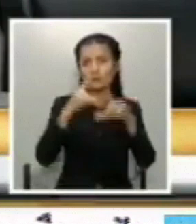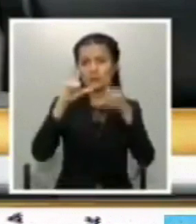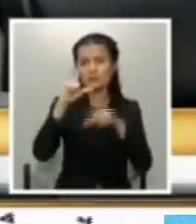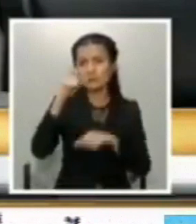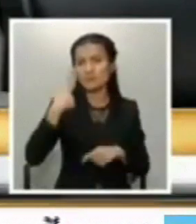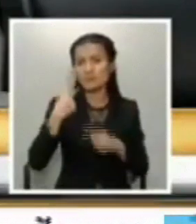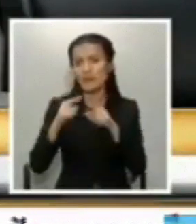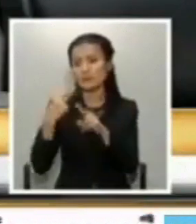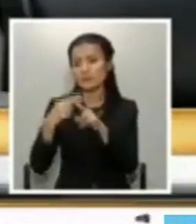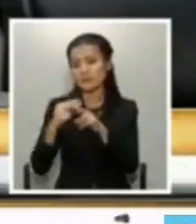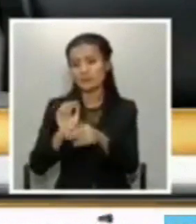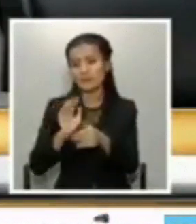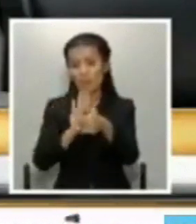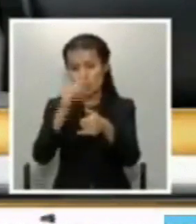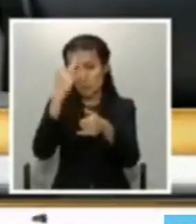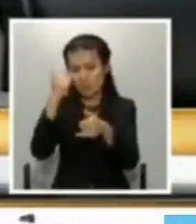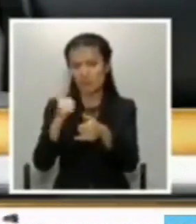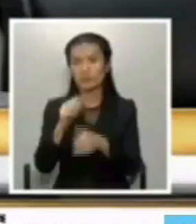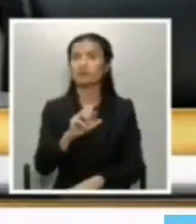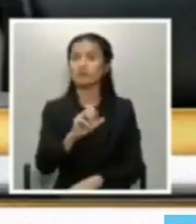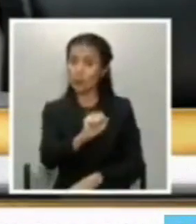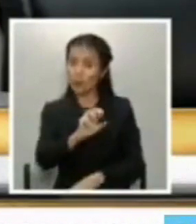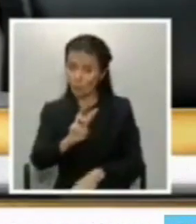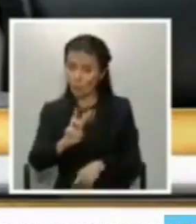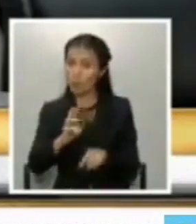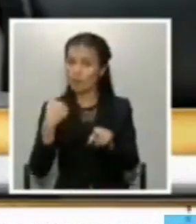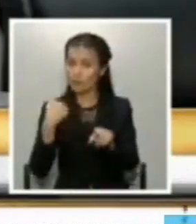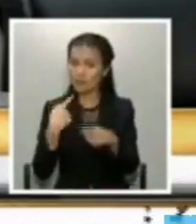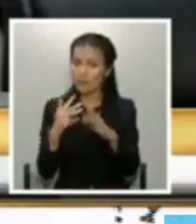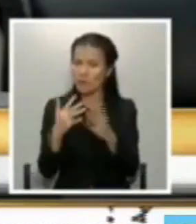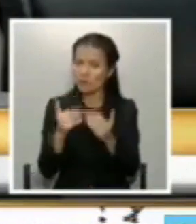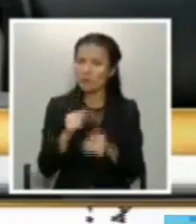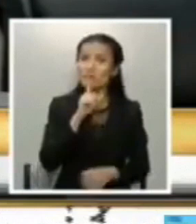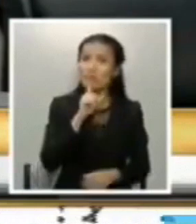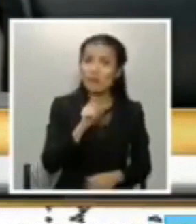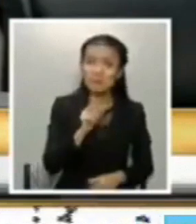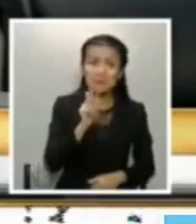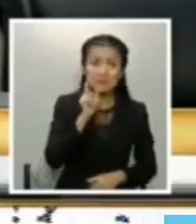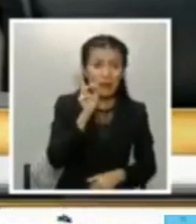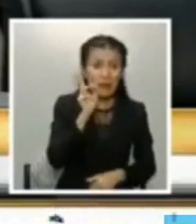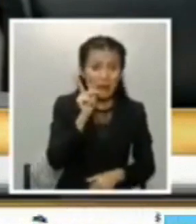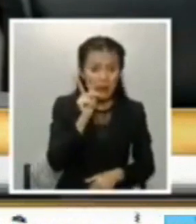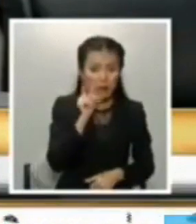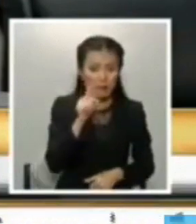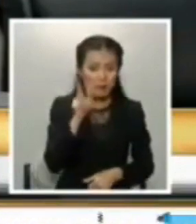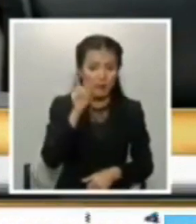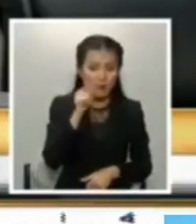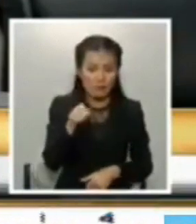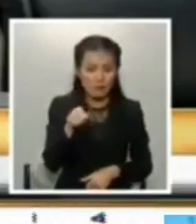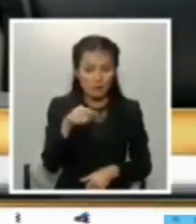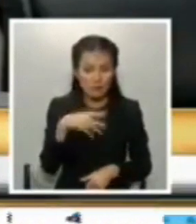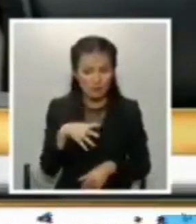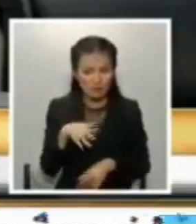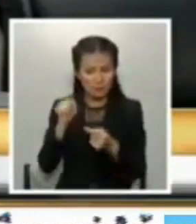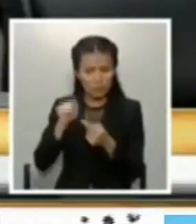ด้วยซึ่งตรงนี้ก็เลยเกิดตั้งคำถามว่าสื่อแทรกแซงการเมืองหรือการเมืองแทรกแซงสื่อความจริงแล้วผู้ถือหุ้นรายให